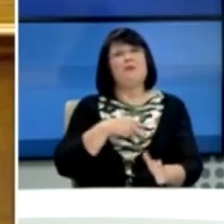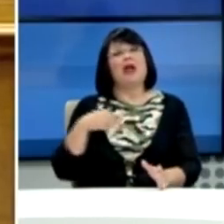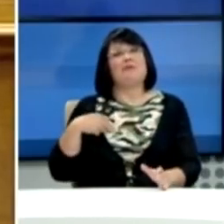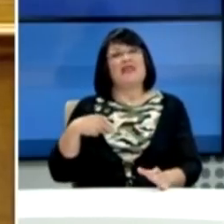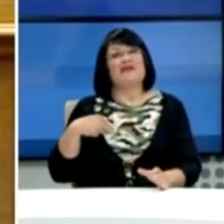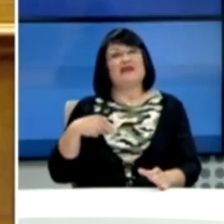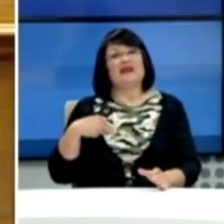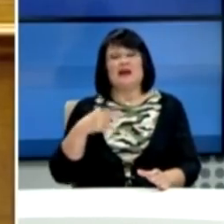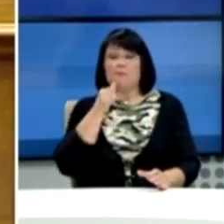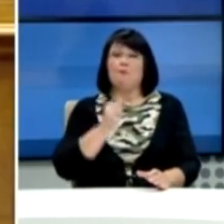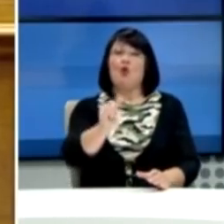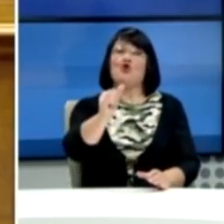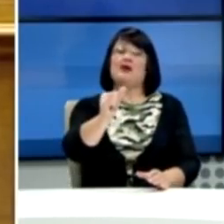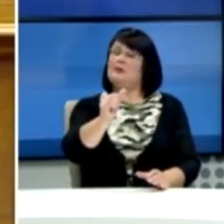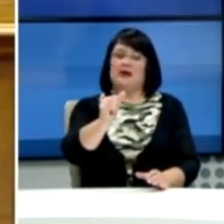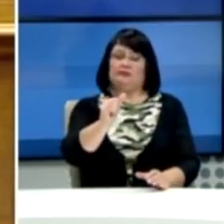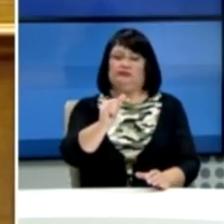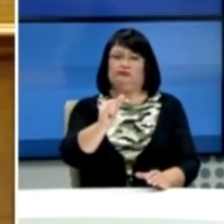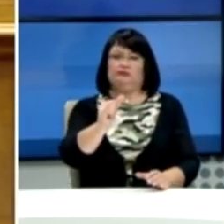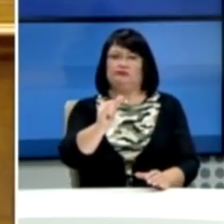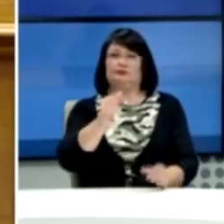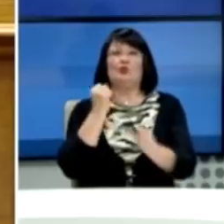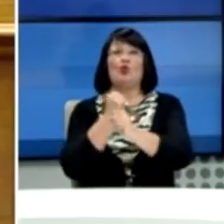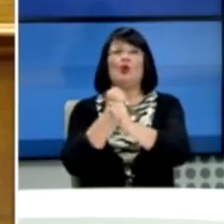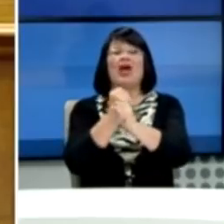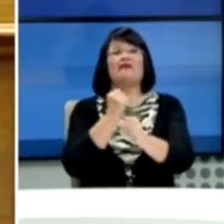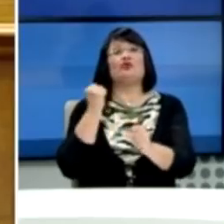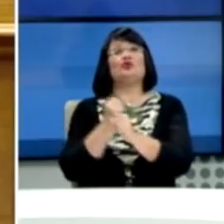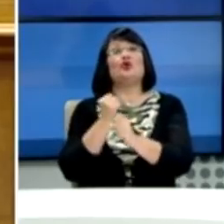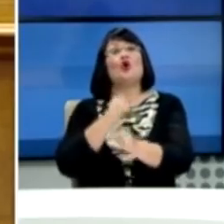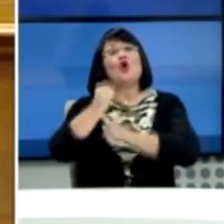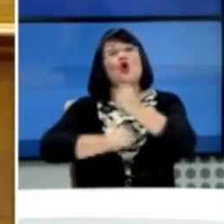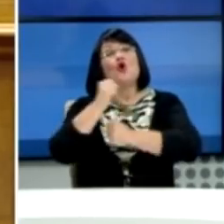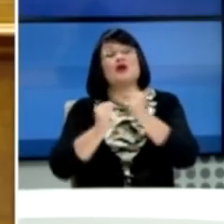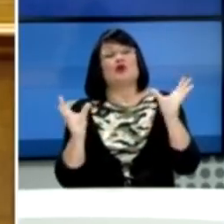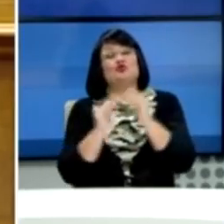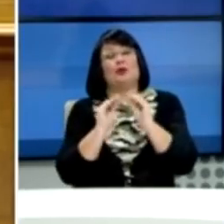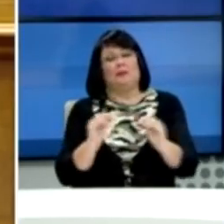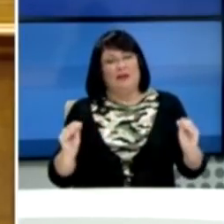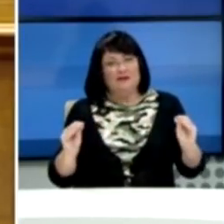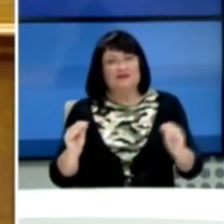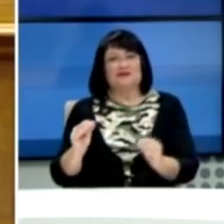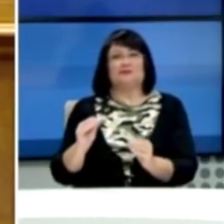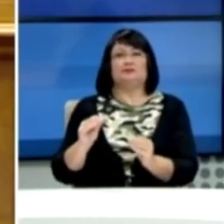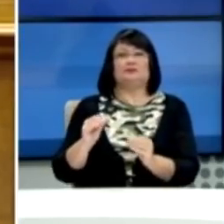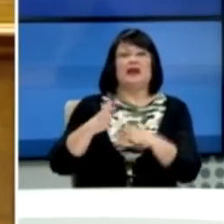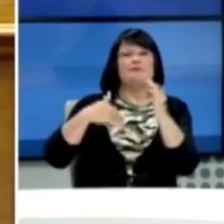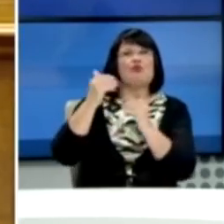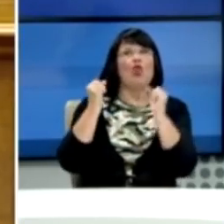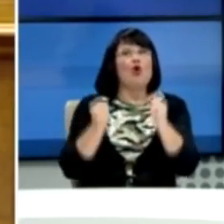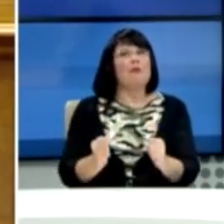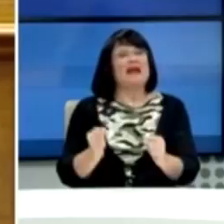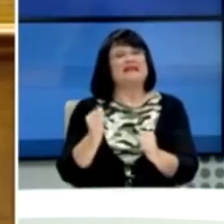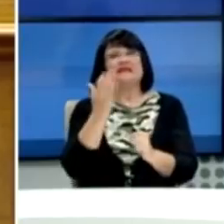εκπαιδευτικών, δεν μονιμοποιήσατε εκείνους που δουλεύουν χρόνια στην εκπαίδευση, δεν βελτιώσατε τις υποδομές στα